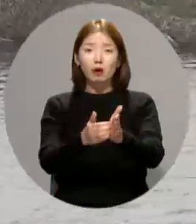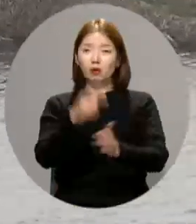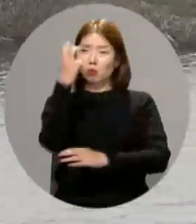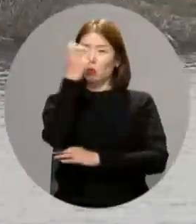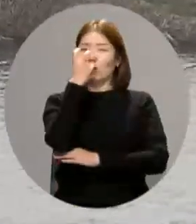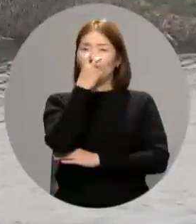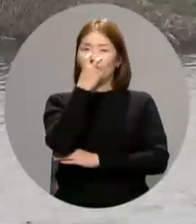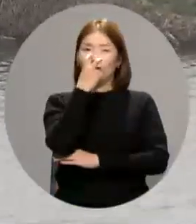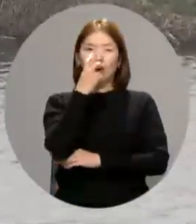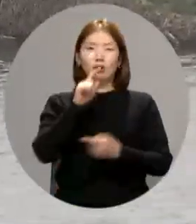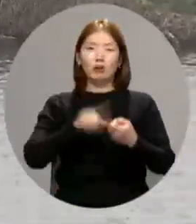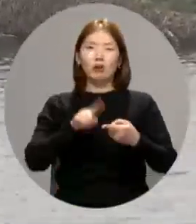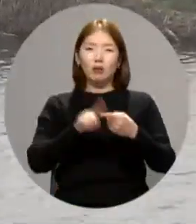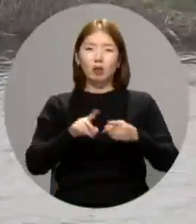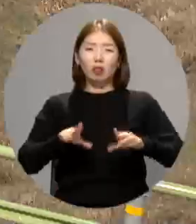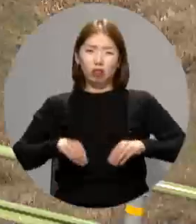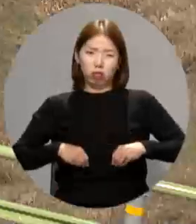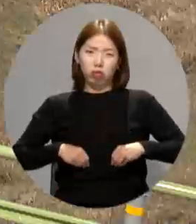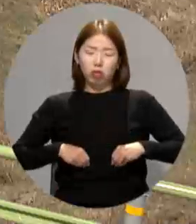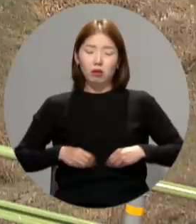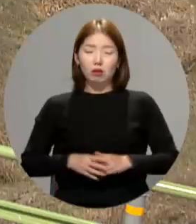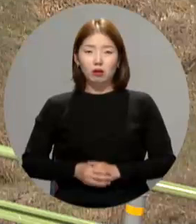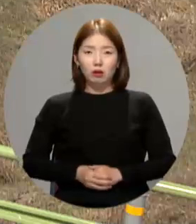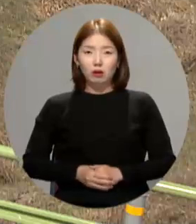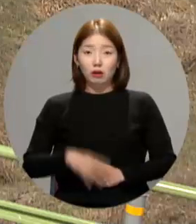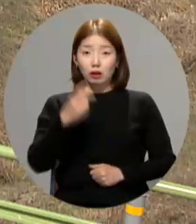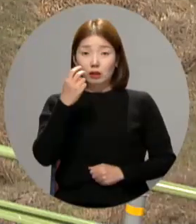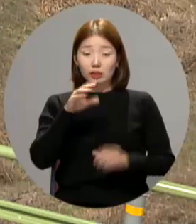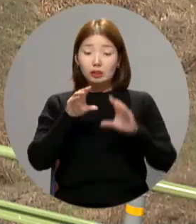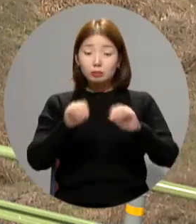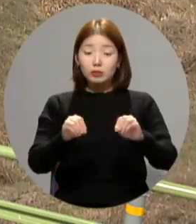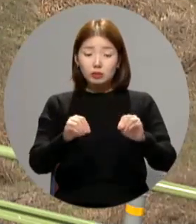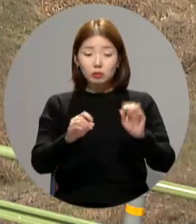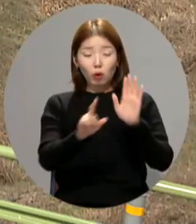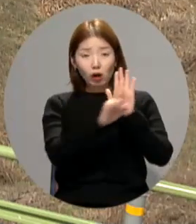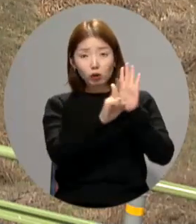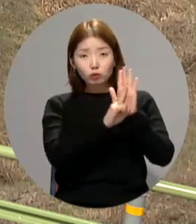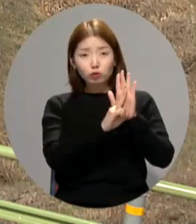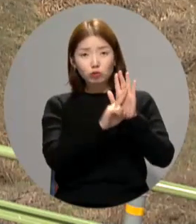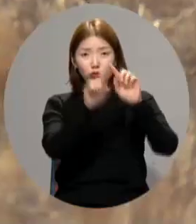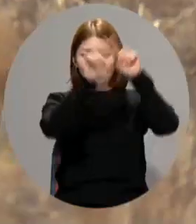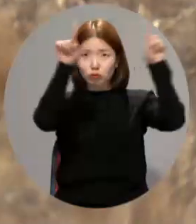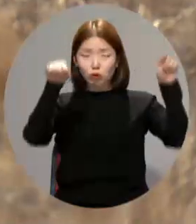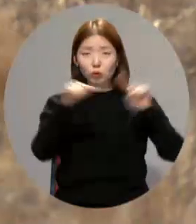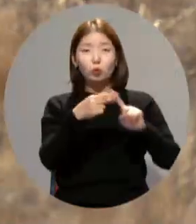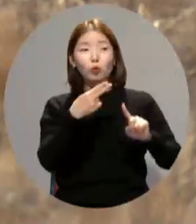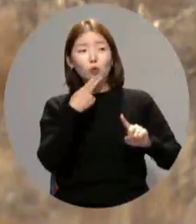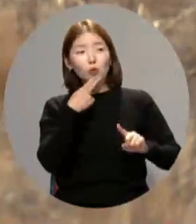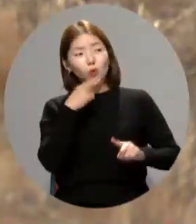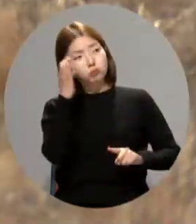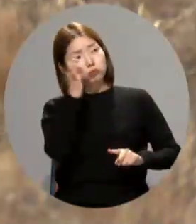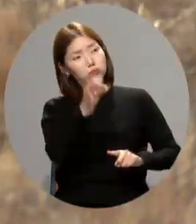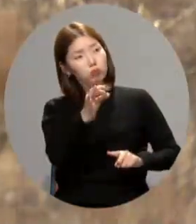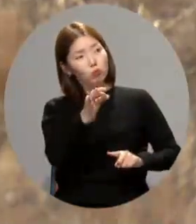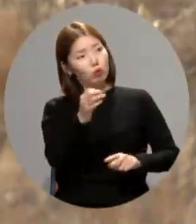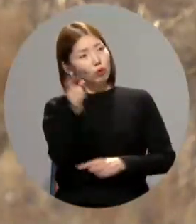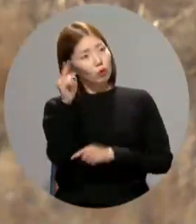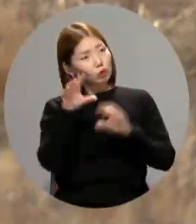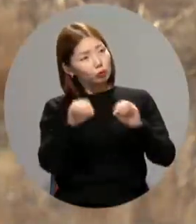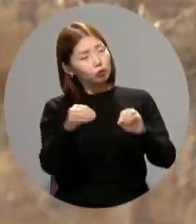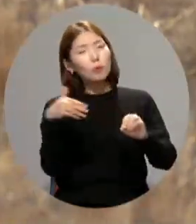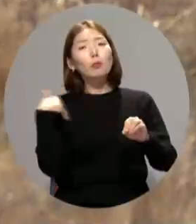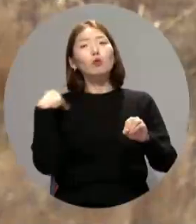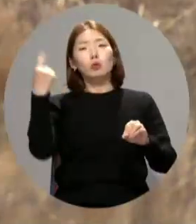단속과 관리에는 손을 놓고 있습니다. 금지 구역을 알리는 표지판이나 플래카드조차 없어 낚시 금지 구역인지